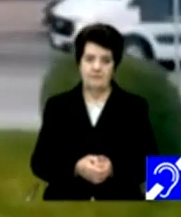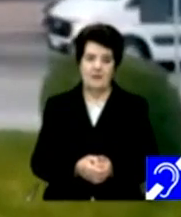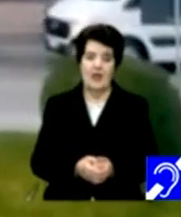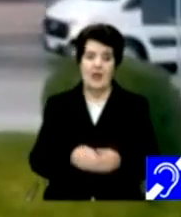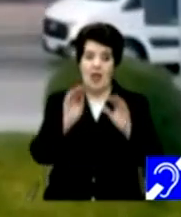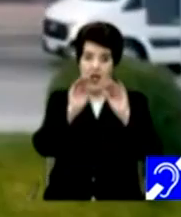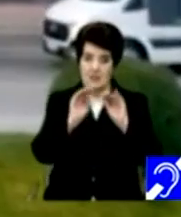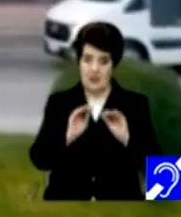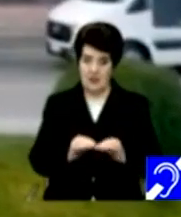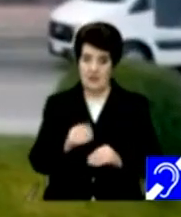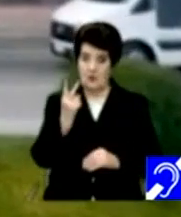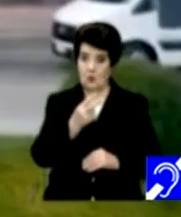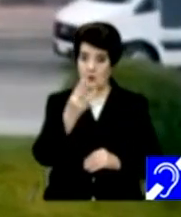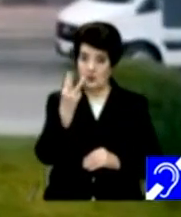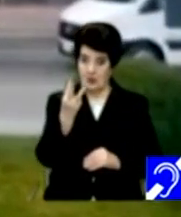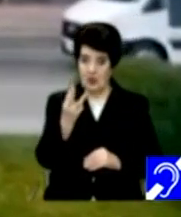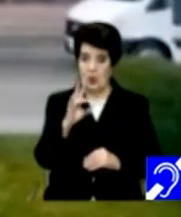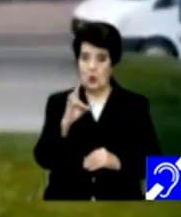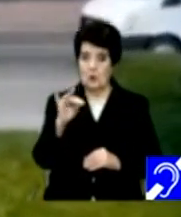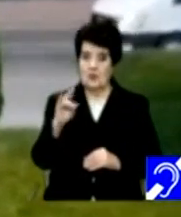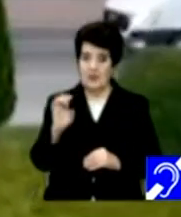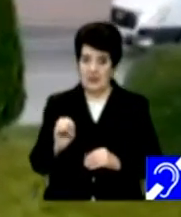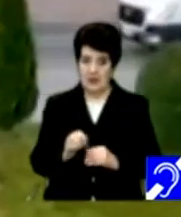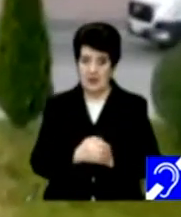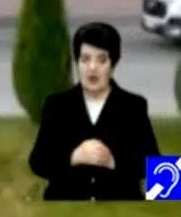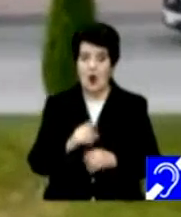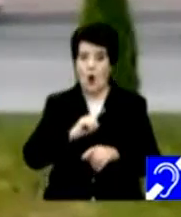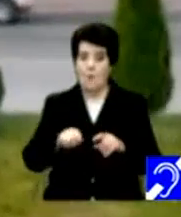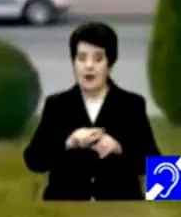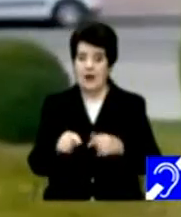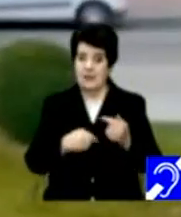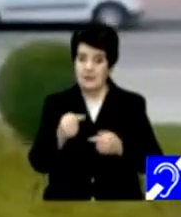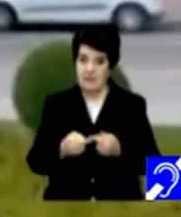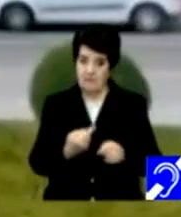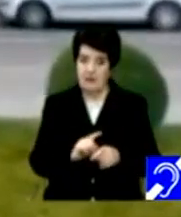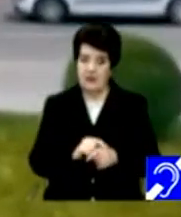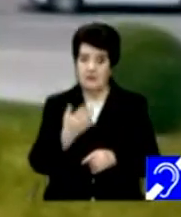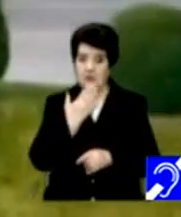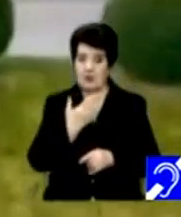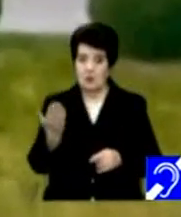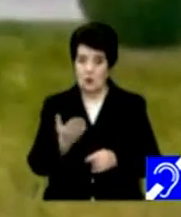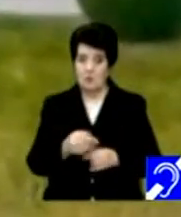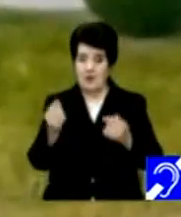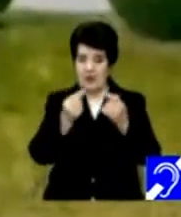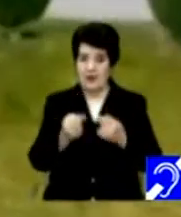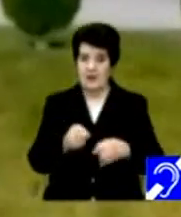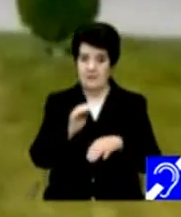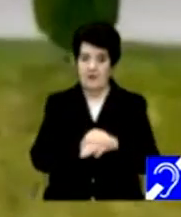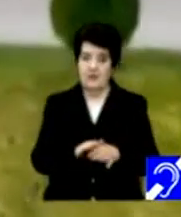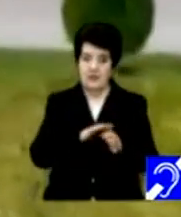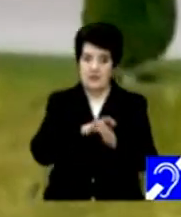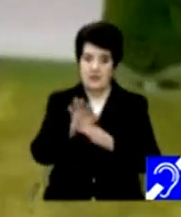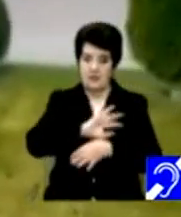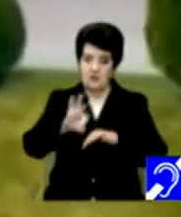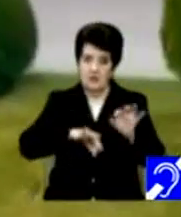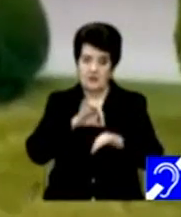Ancheta a început pe 23 iunie în urma unor informații operative care au dus în cele din urmă la identificarea întregii scheme